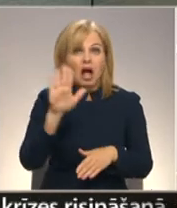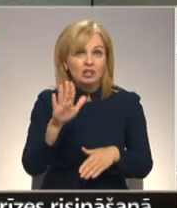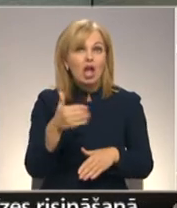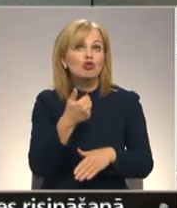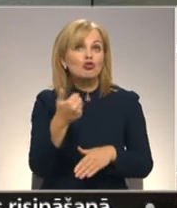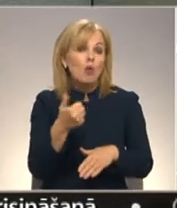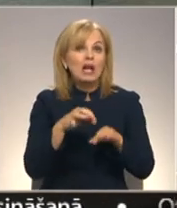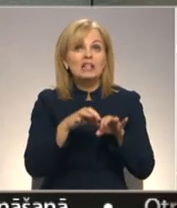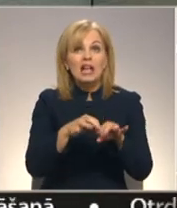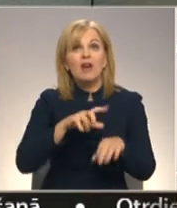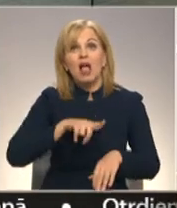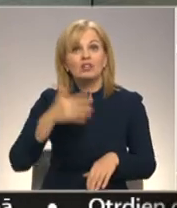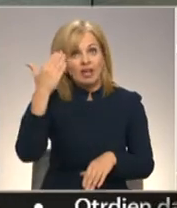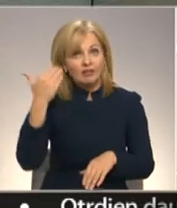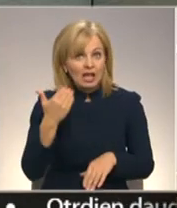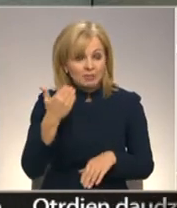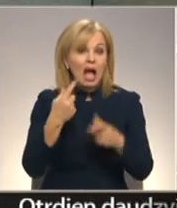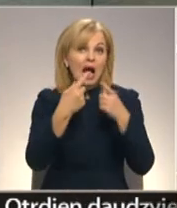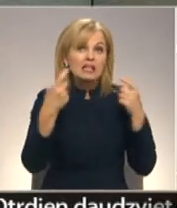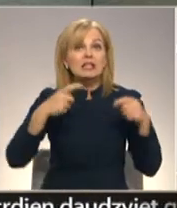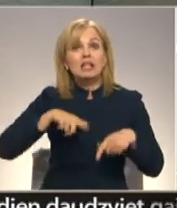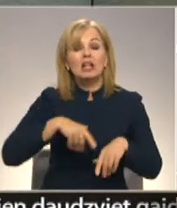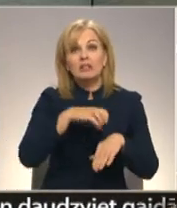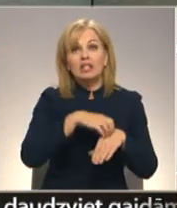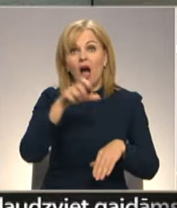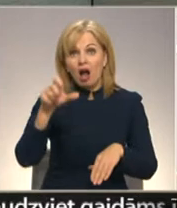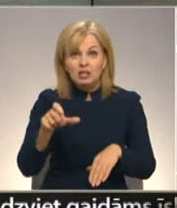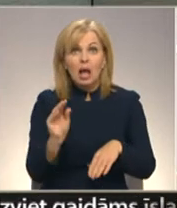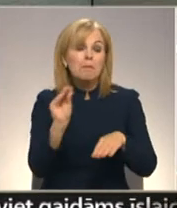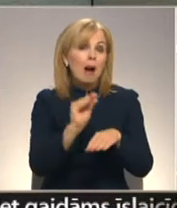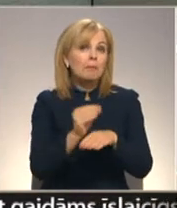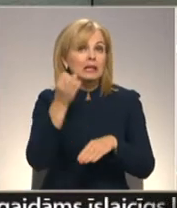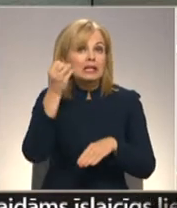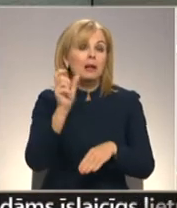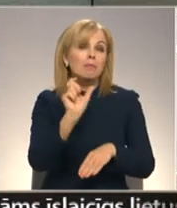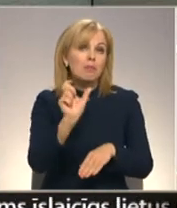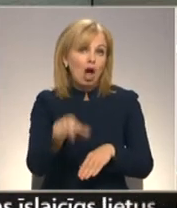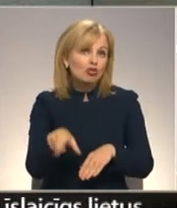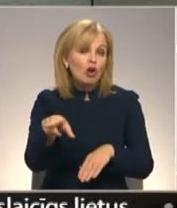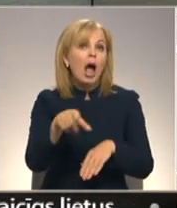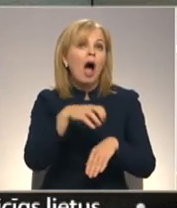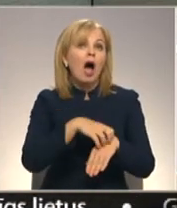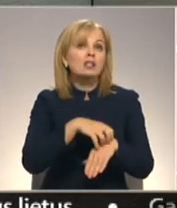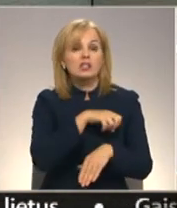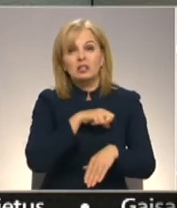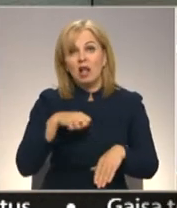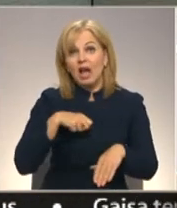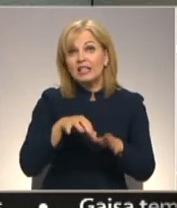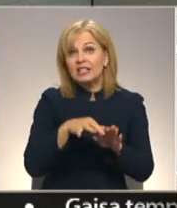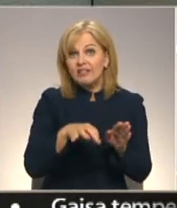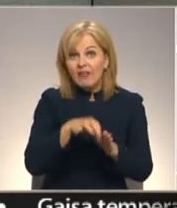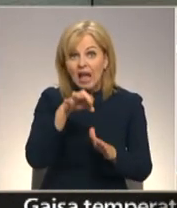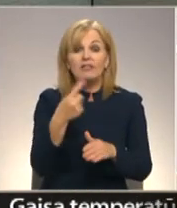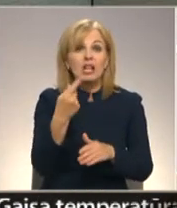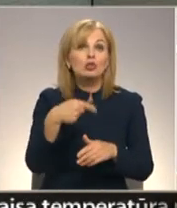Ventspilī. Kā atzīst Latvijas ārste, papildu izglītība ir katra mediķa paša izvēle un viens no veidiem, kā iegūt informāciju, ir